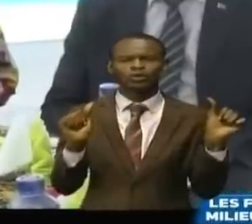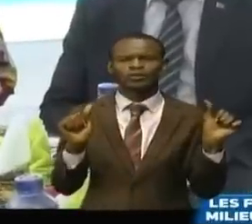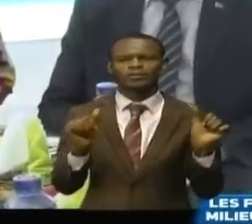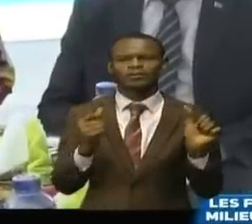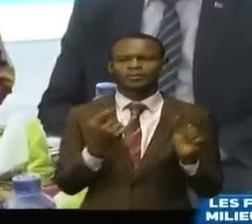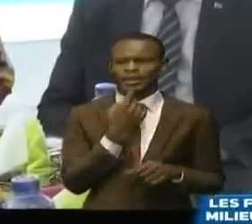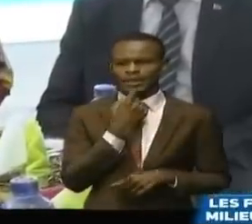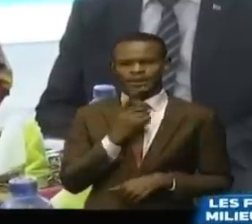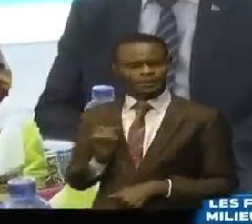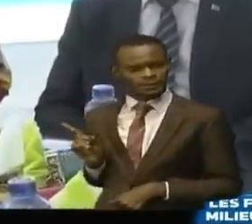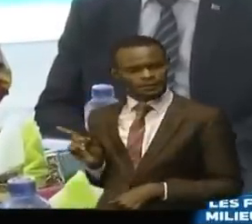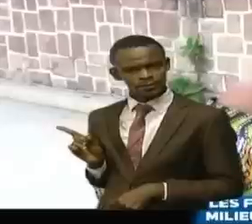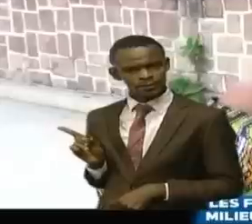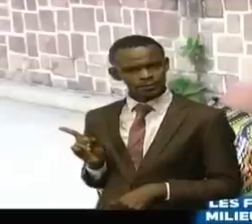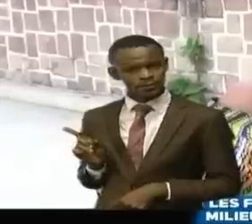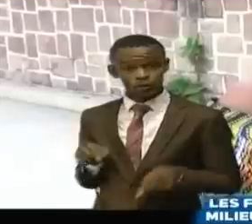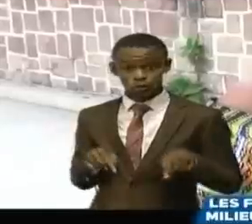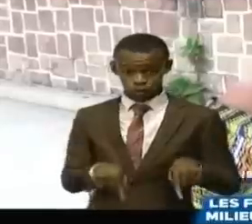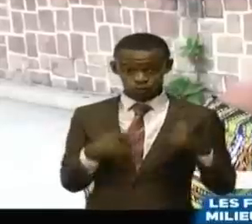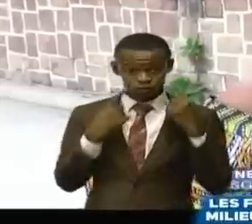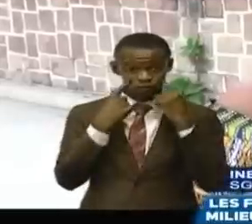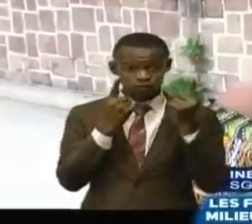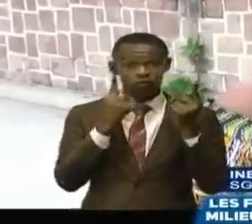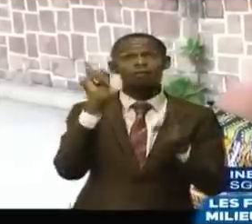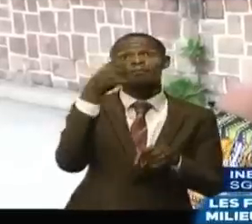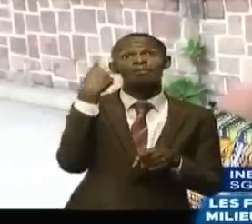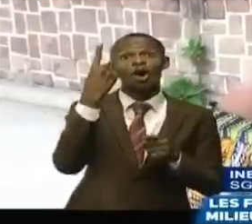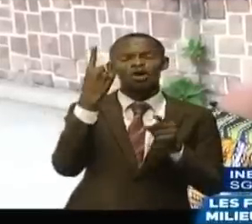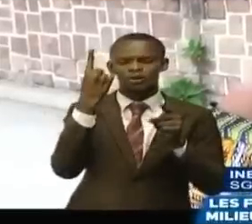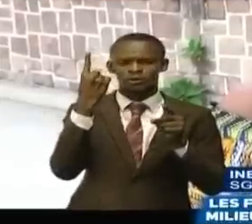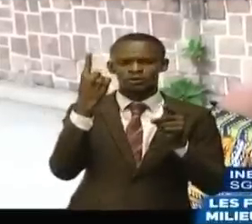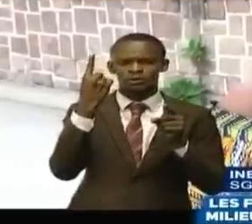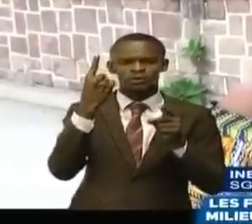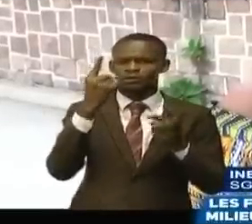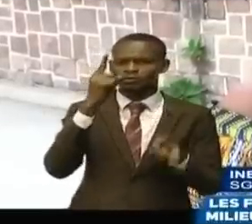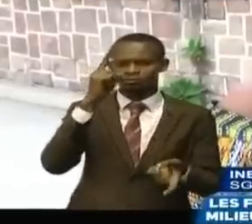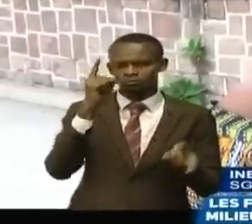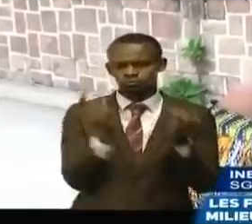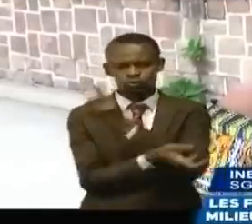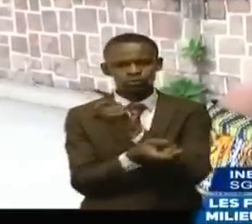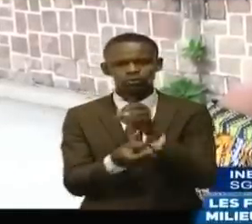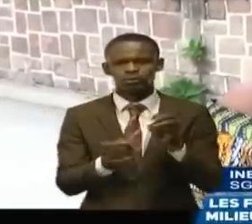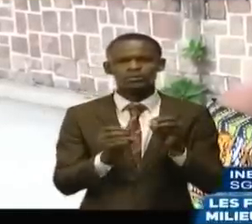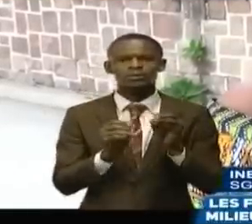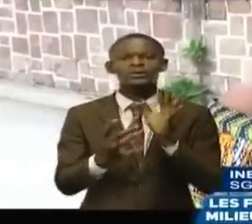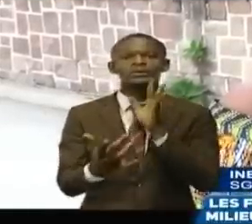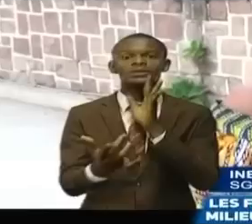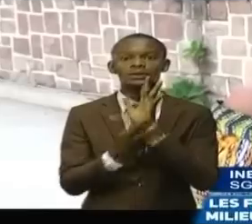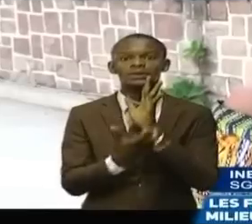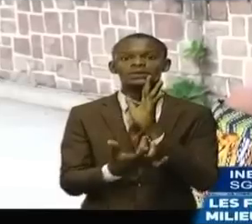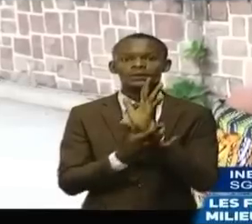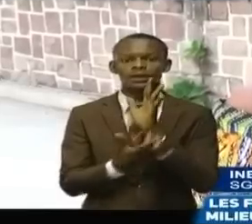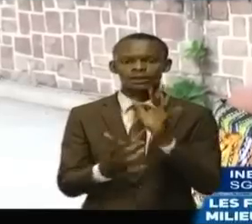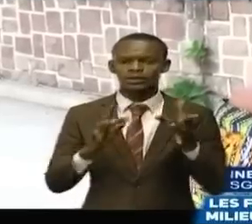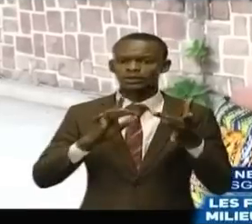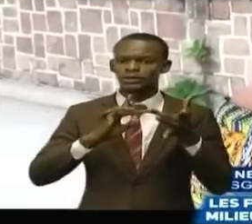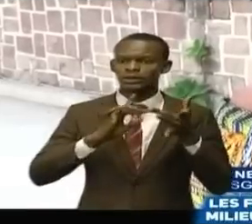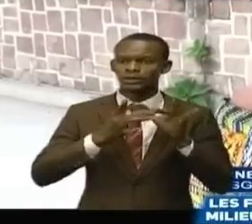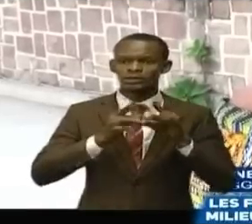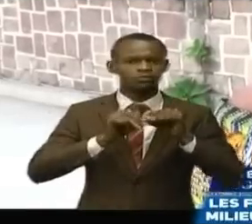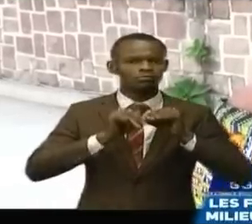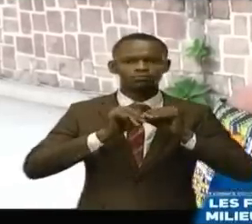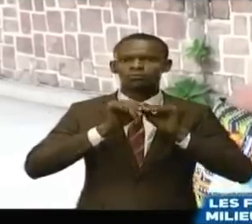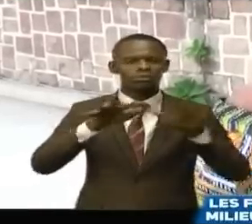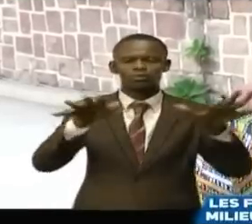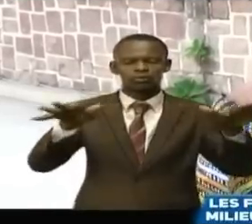vivons le digital, c'est un changement radical. La vitesse avec laquelle il part, on ne peut pas rester. Parce que vous dites, vous prenez l'âge, vous dites, je ne veux pas